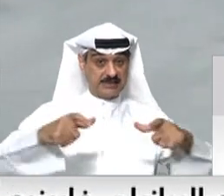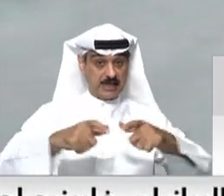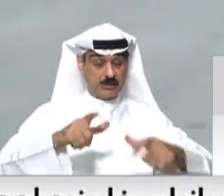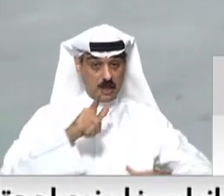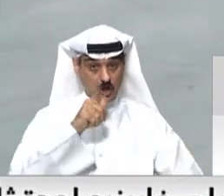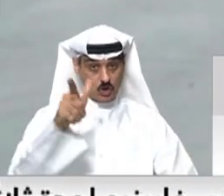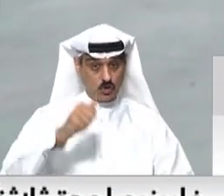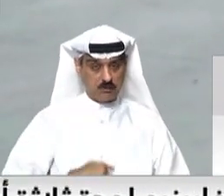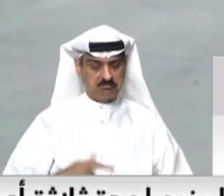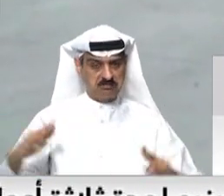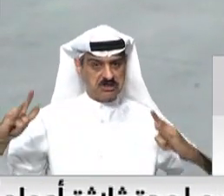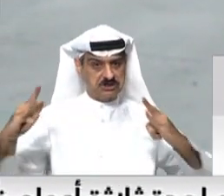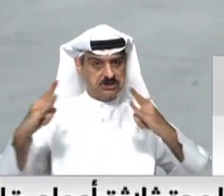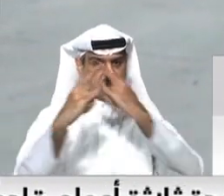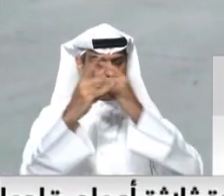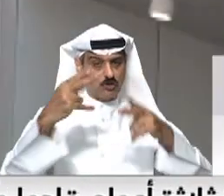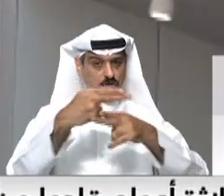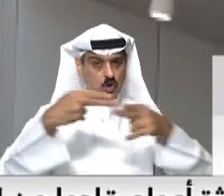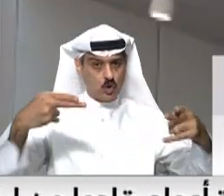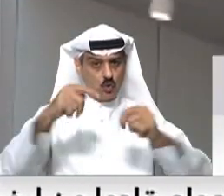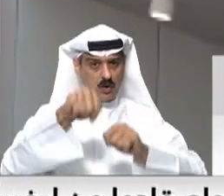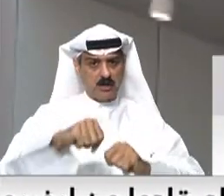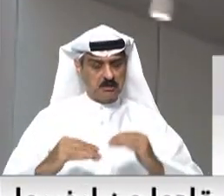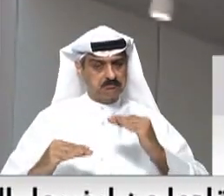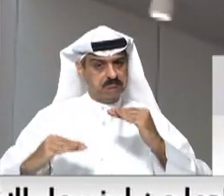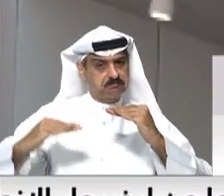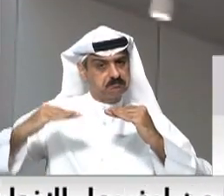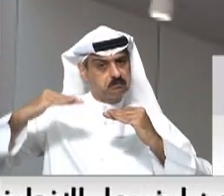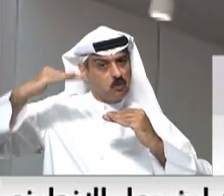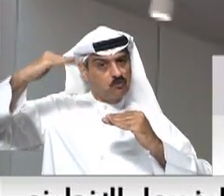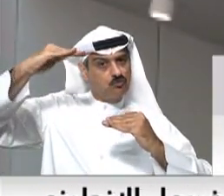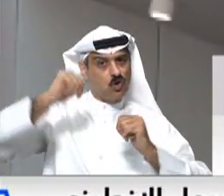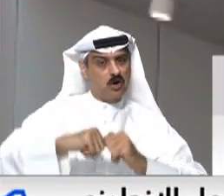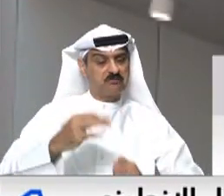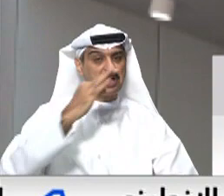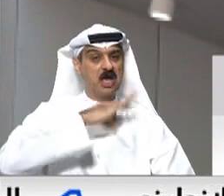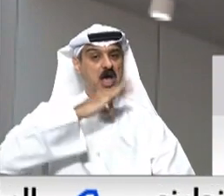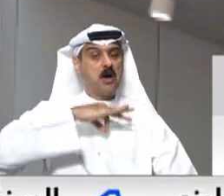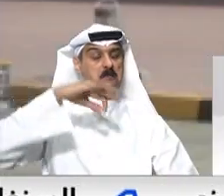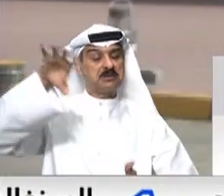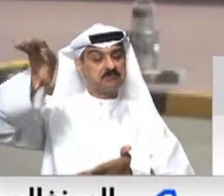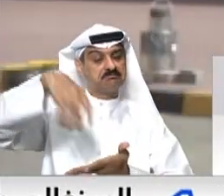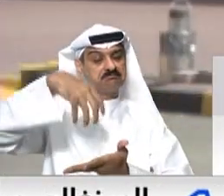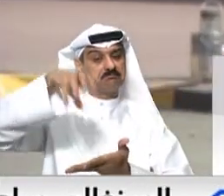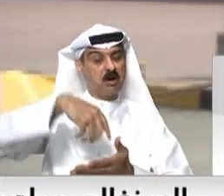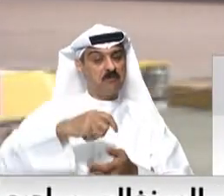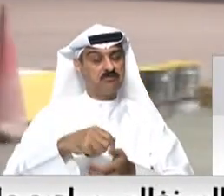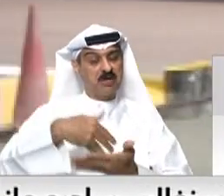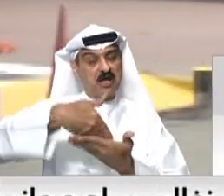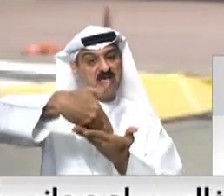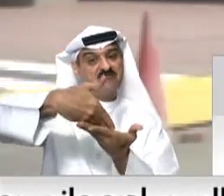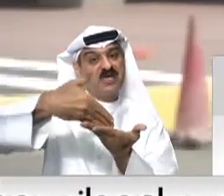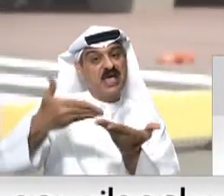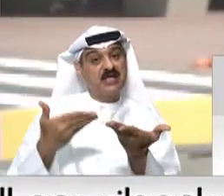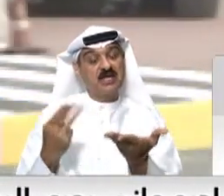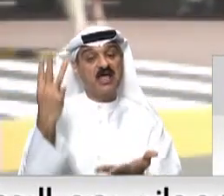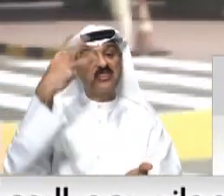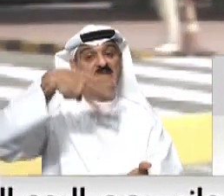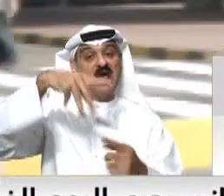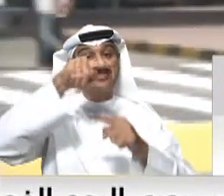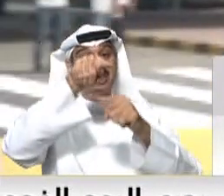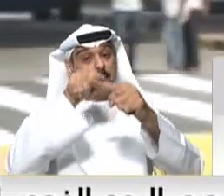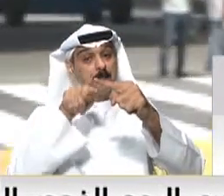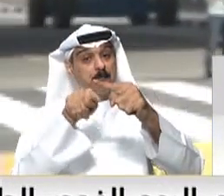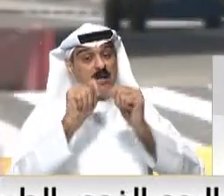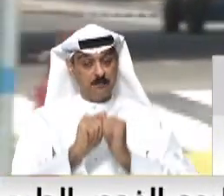ان الخطوط الكويتيه حققت ارتفاعا في اراده مبيعات التذاكر بنسبه 30%